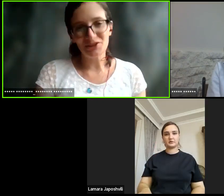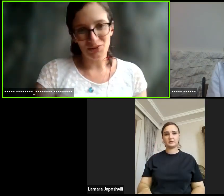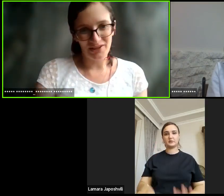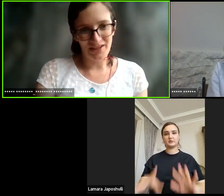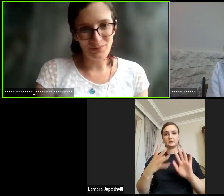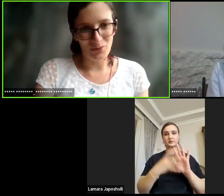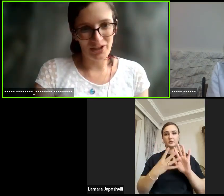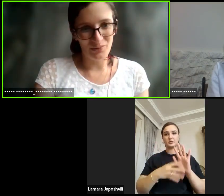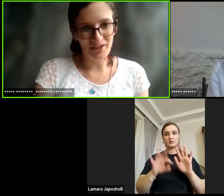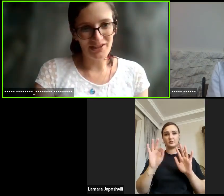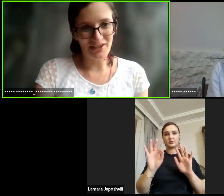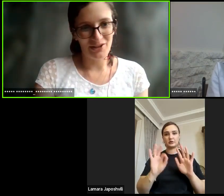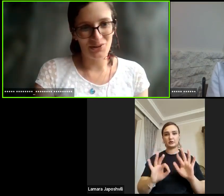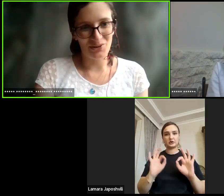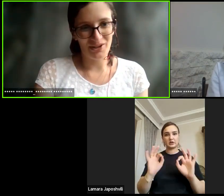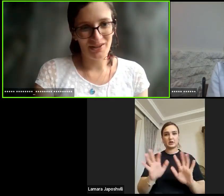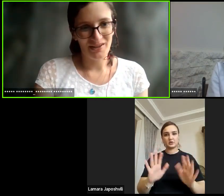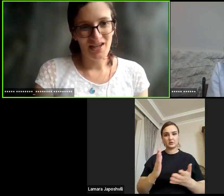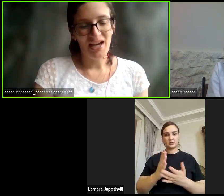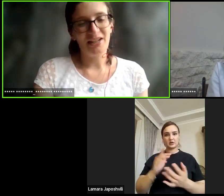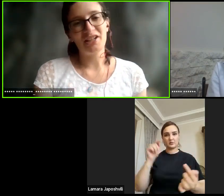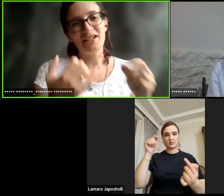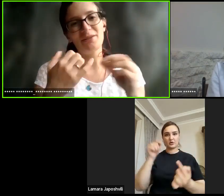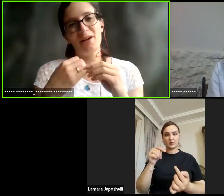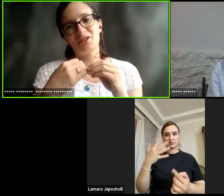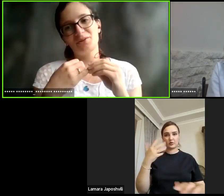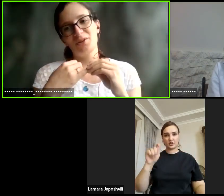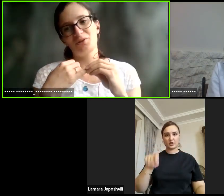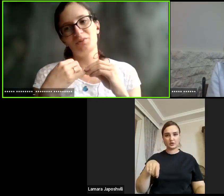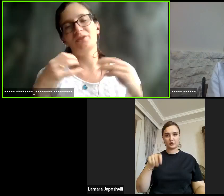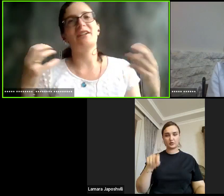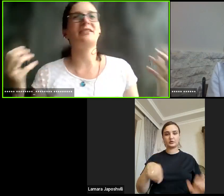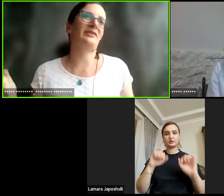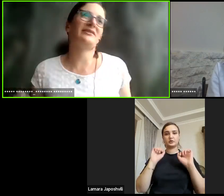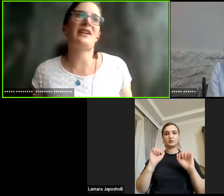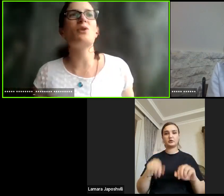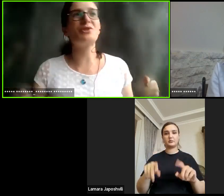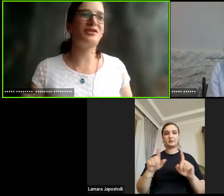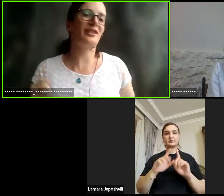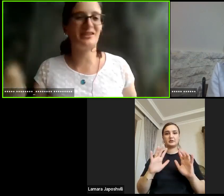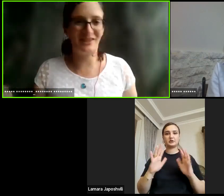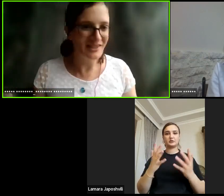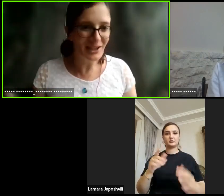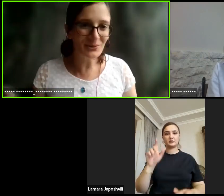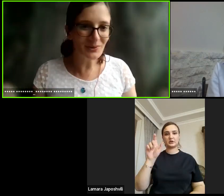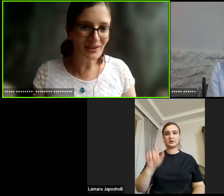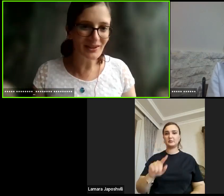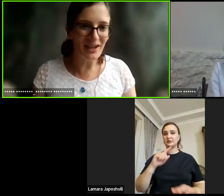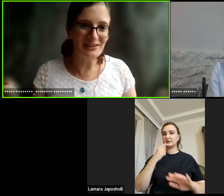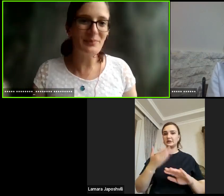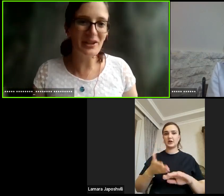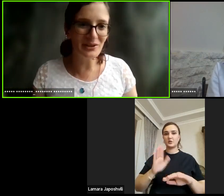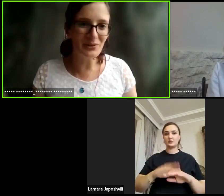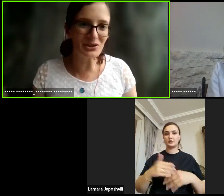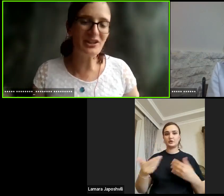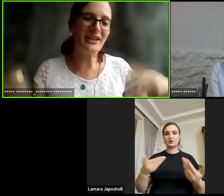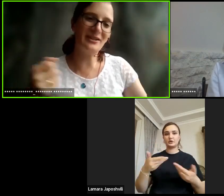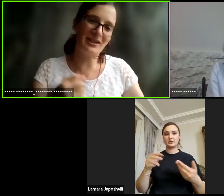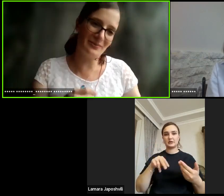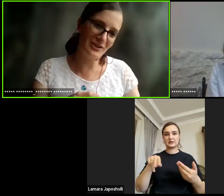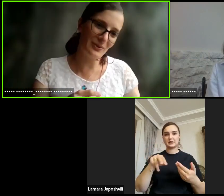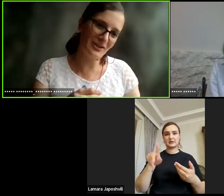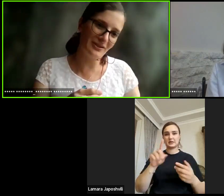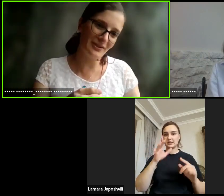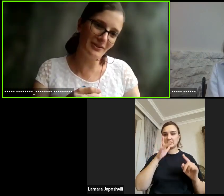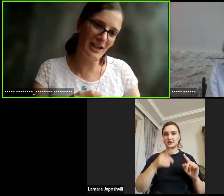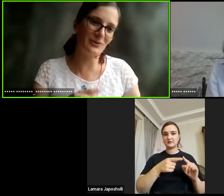90%-ში არასწორად არის მორგებული ეს ხელჯოხი. ანუ შეიძლება ამ შემთხვევაში უბრალოდ ადამიანს გაუჭირდა სიარული რაღაცა პერიოდში და